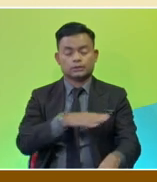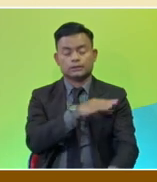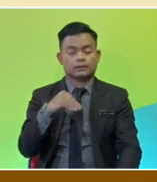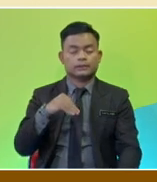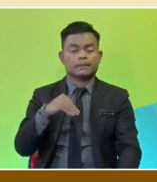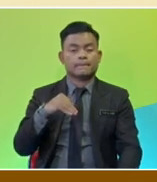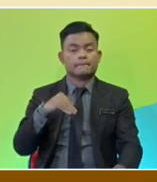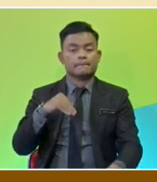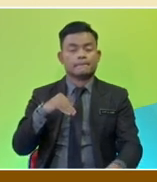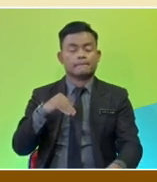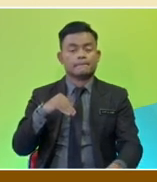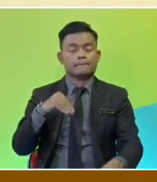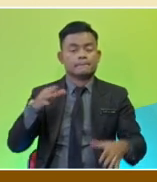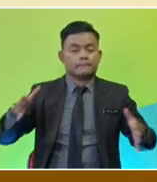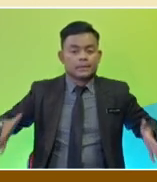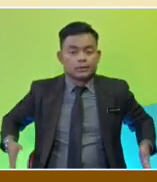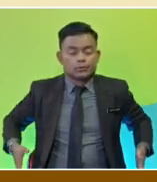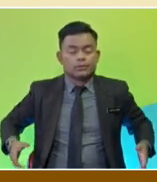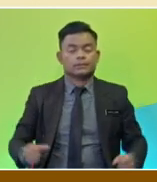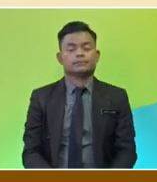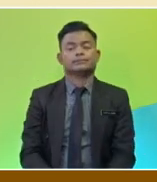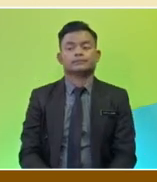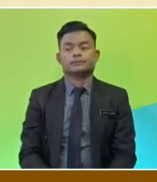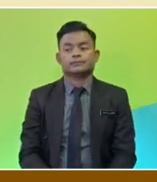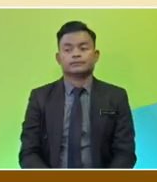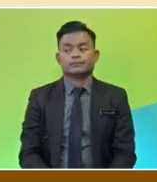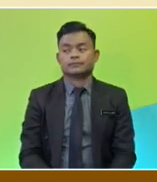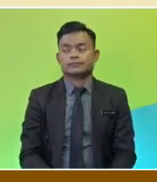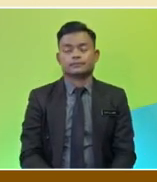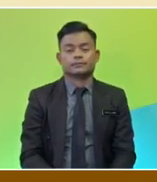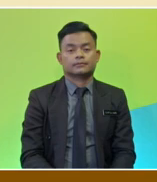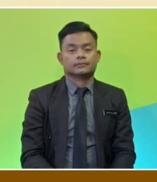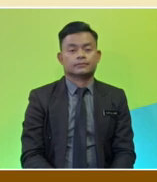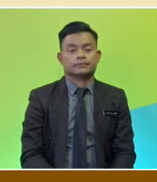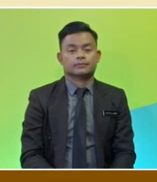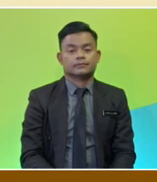dibengkokkan atau diluruskan dalam saja